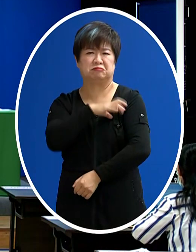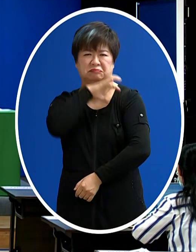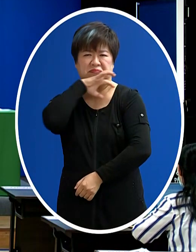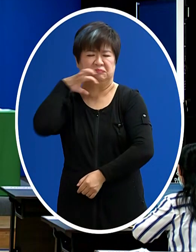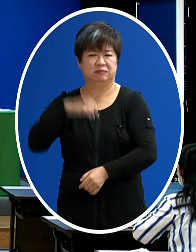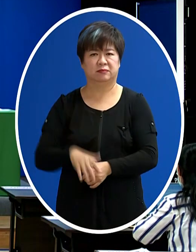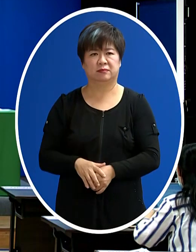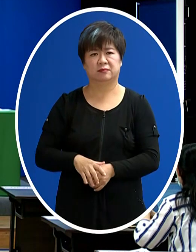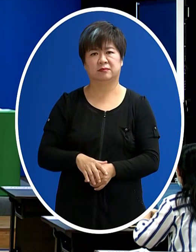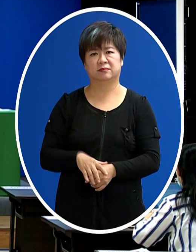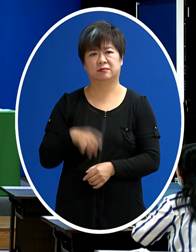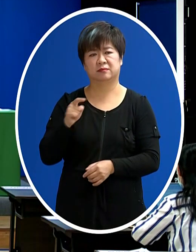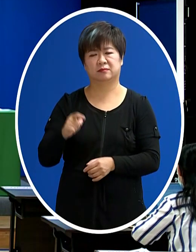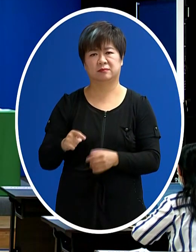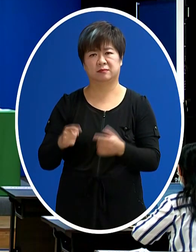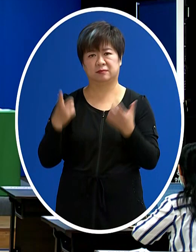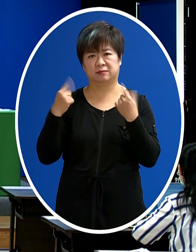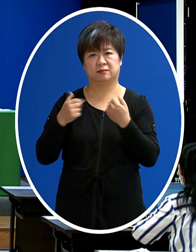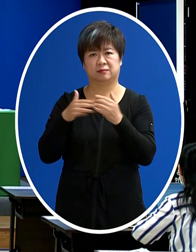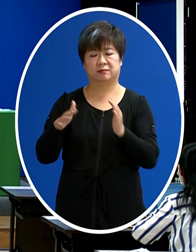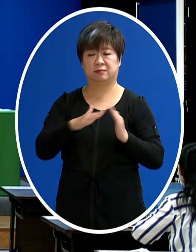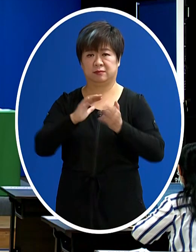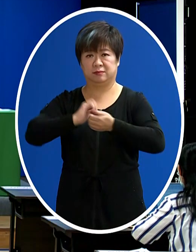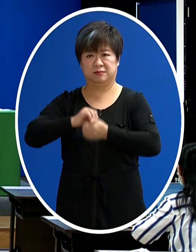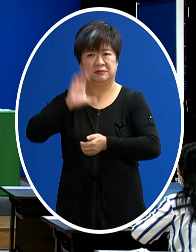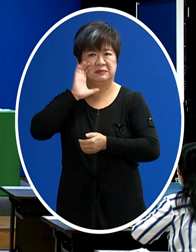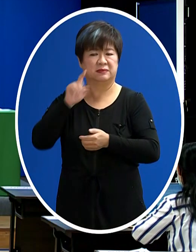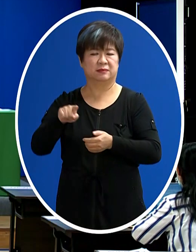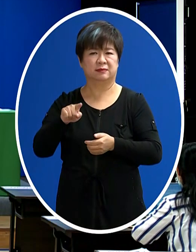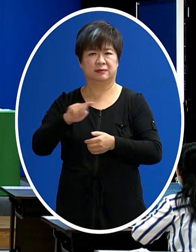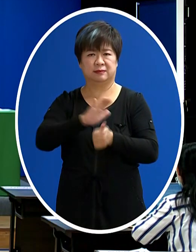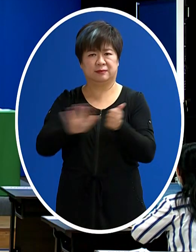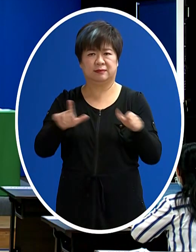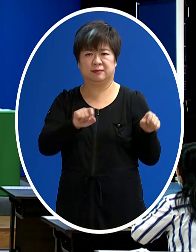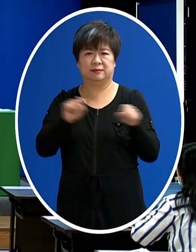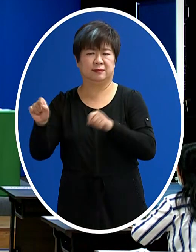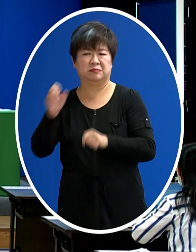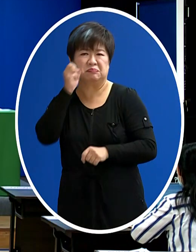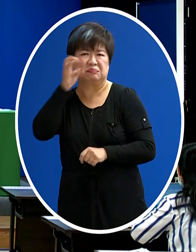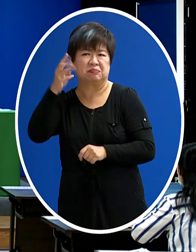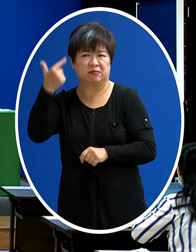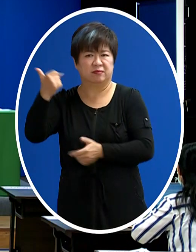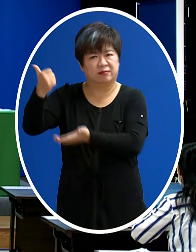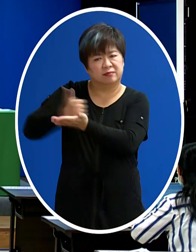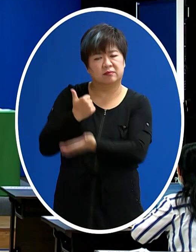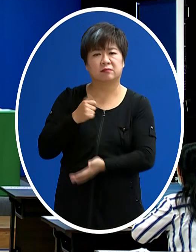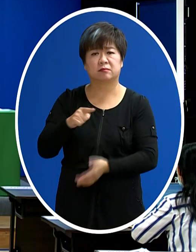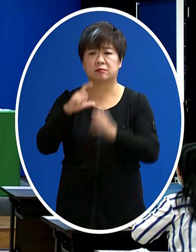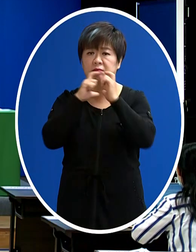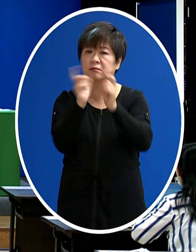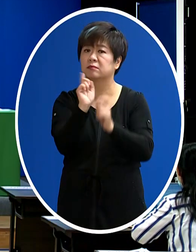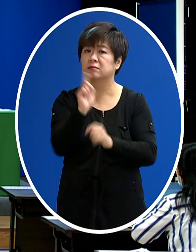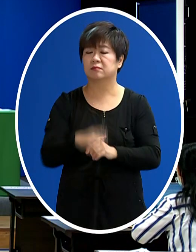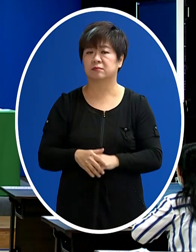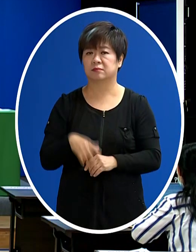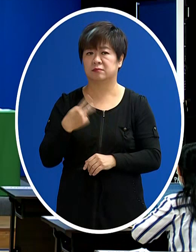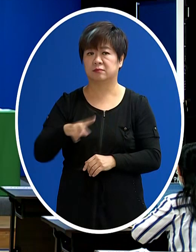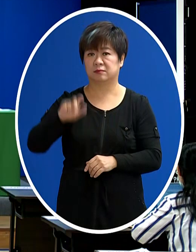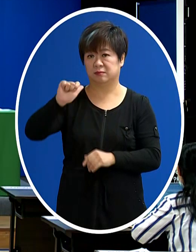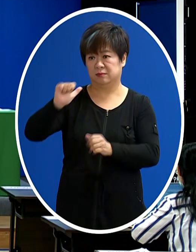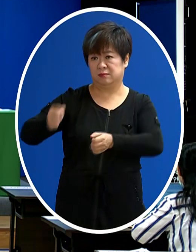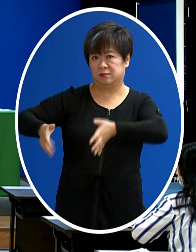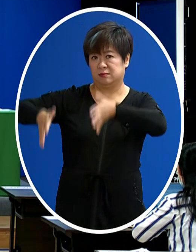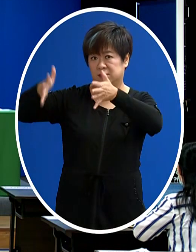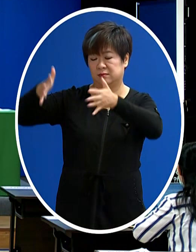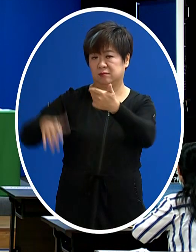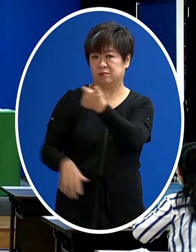为不要复必泰的字样，因此拖延了 BNT 到货三个月，想请问部长怎么回应。第二题是想请教一下，今天 A 栋的住户已